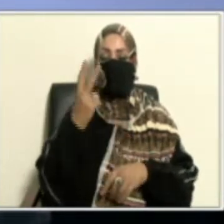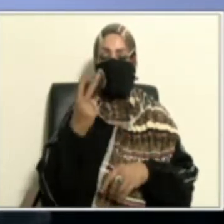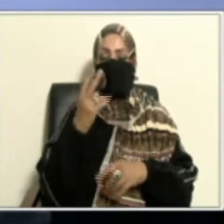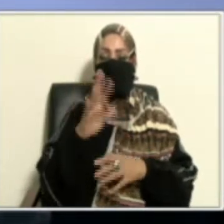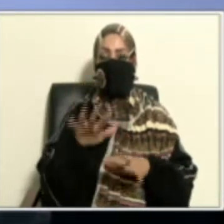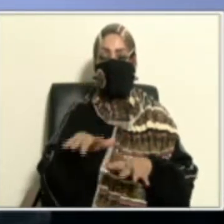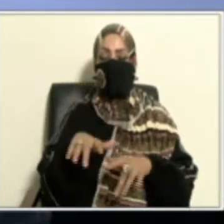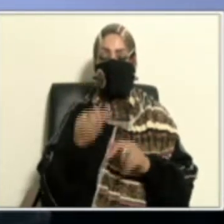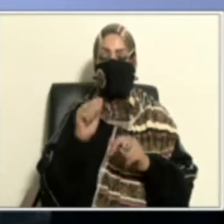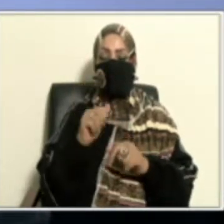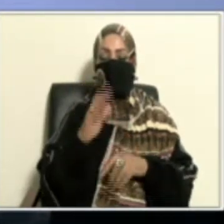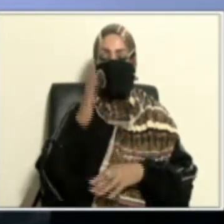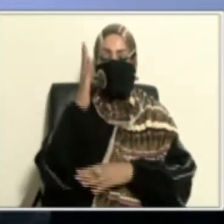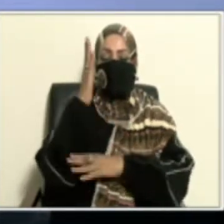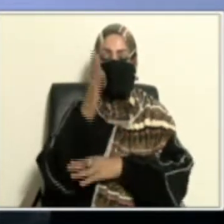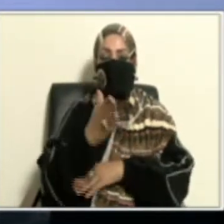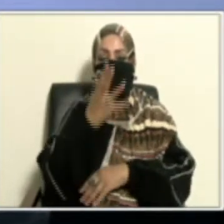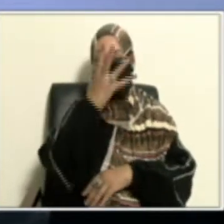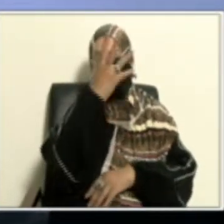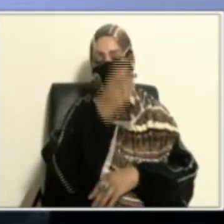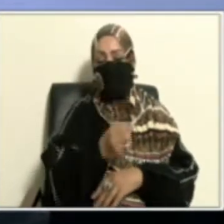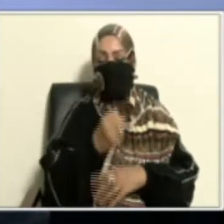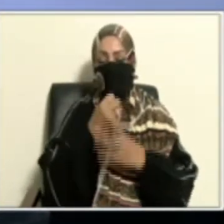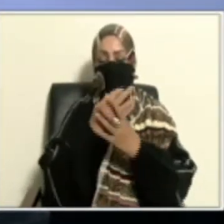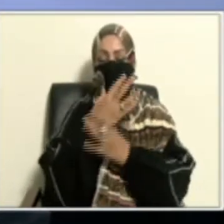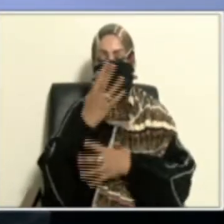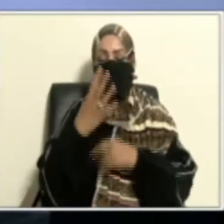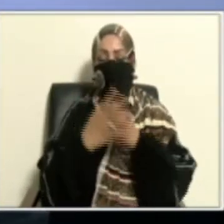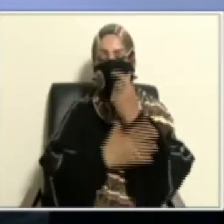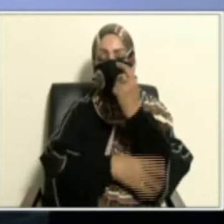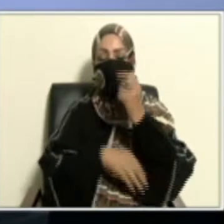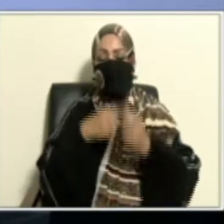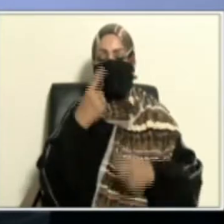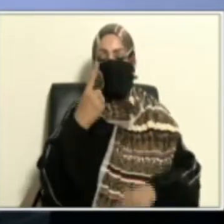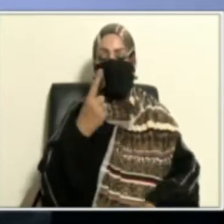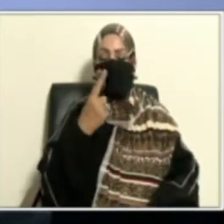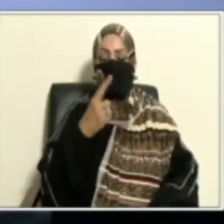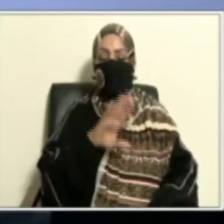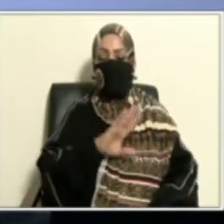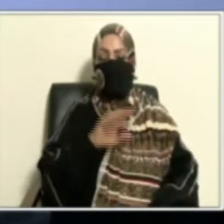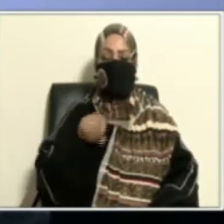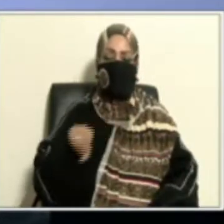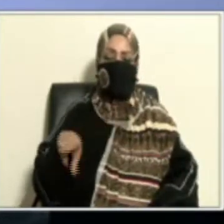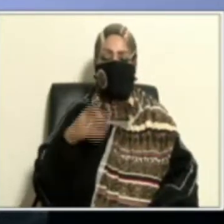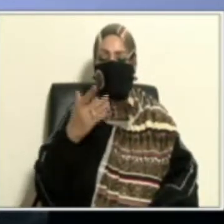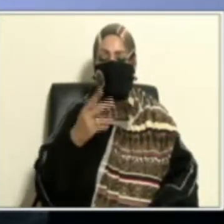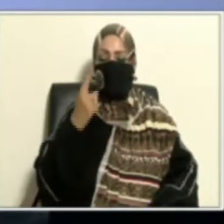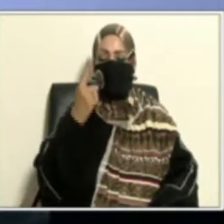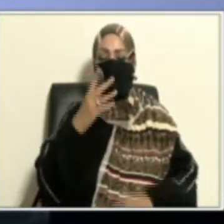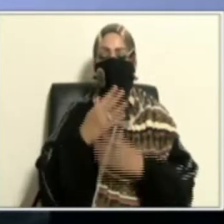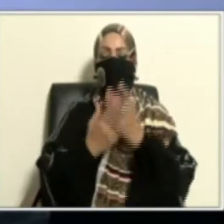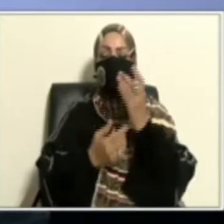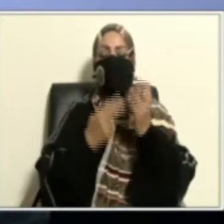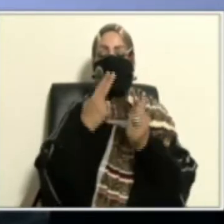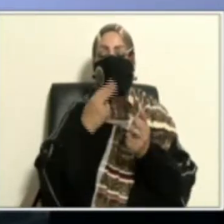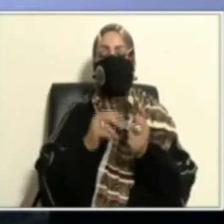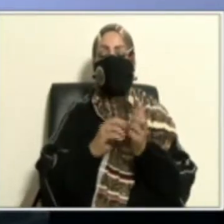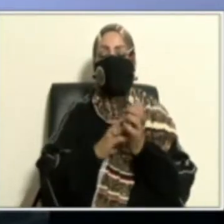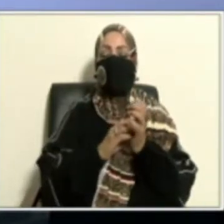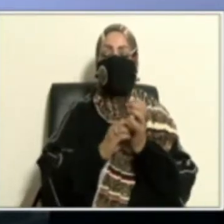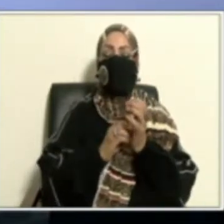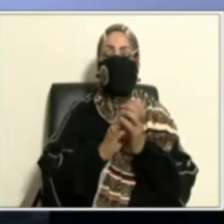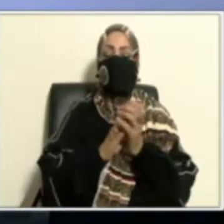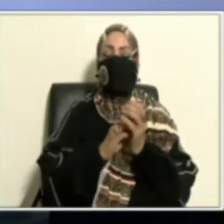ايه. باه. هذا سؤال. ايه واضح السؤال. والسؤال الثاني. والسؤال الثاني شيخ،